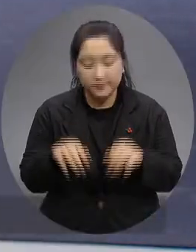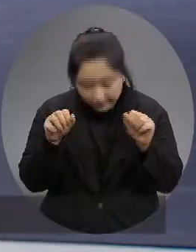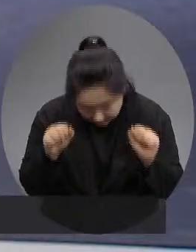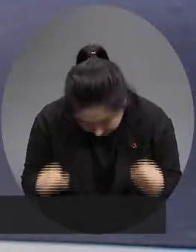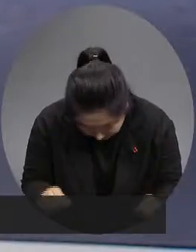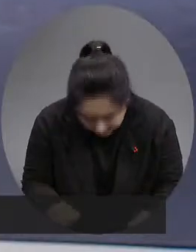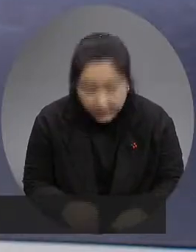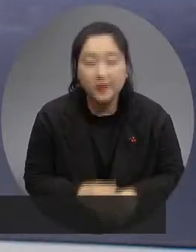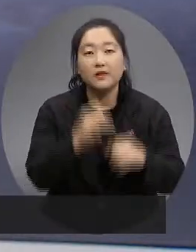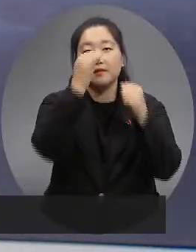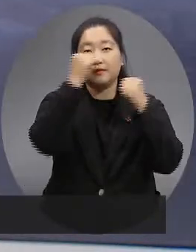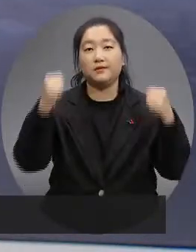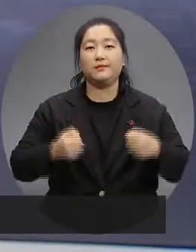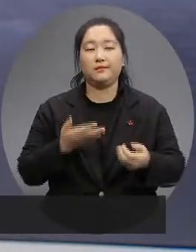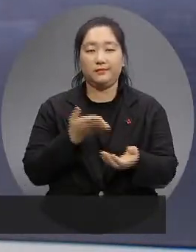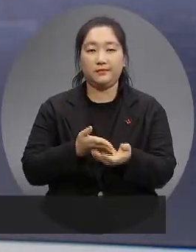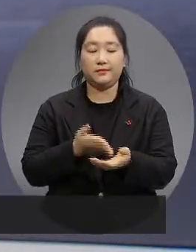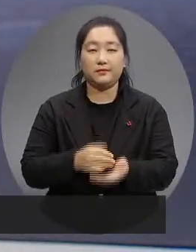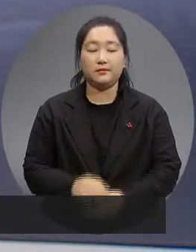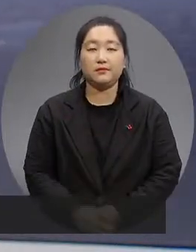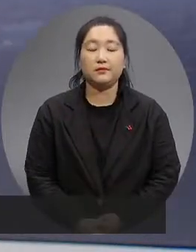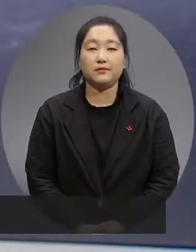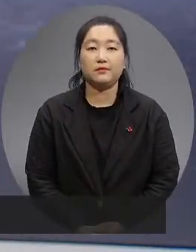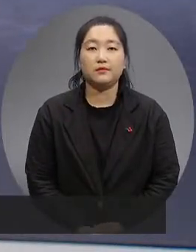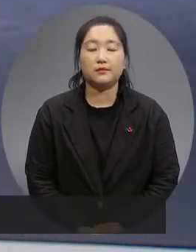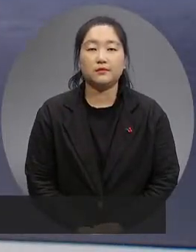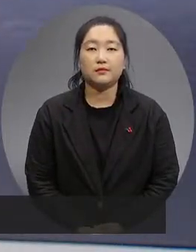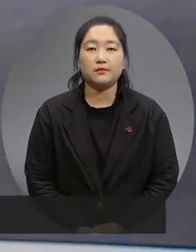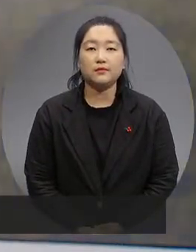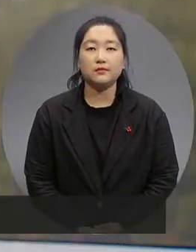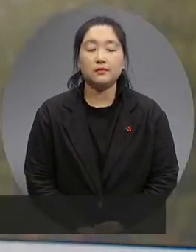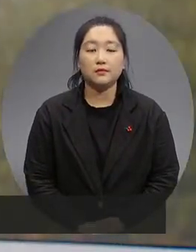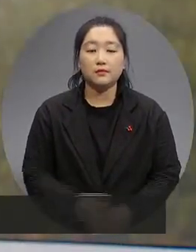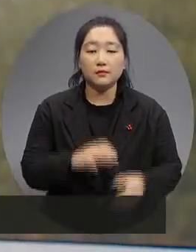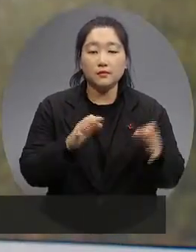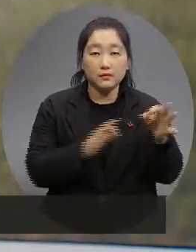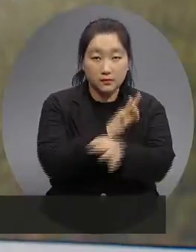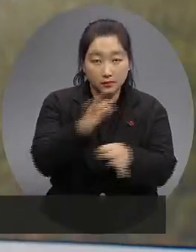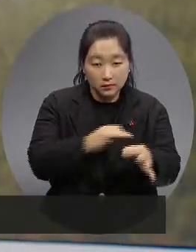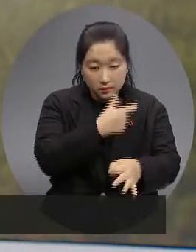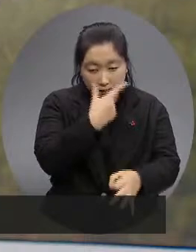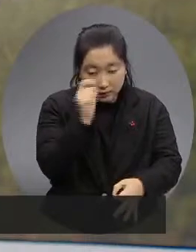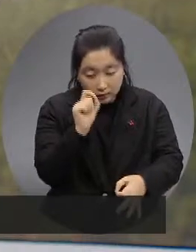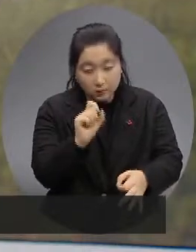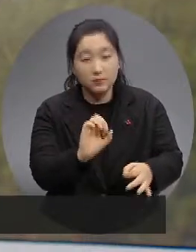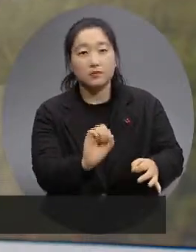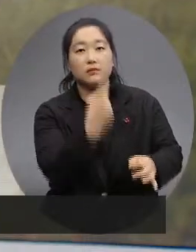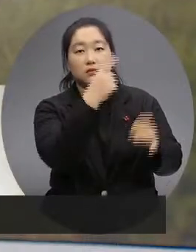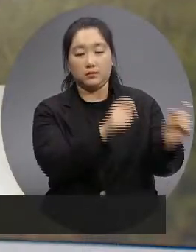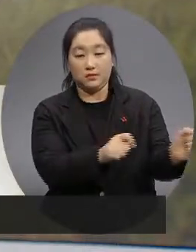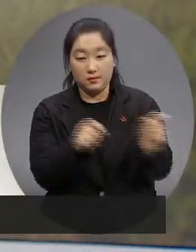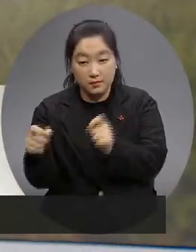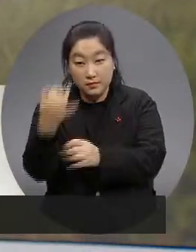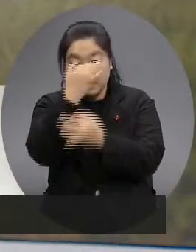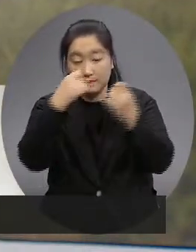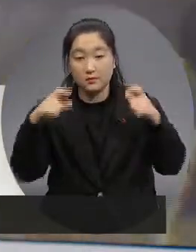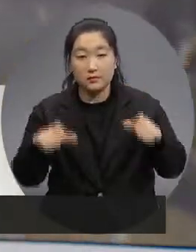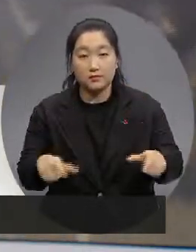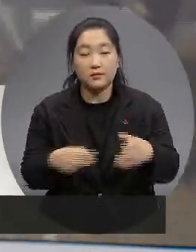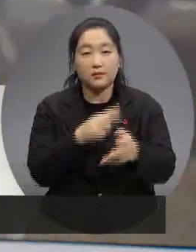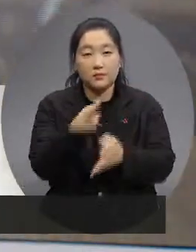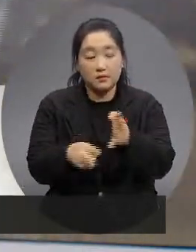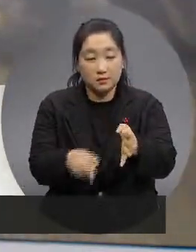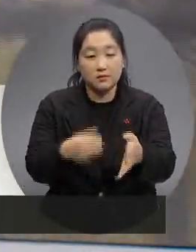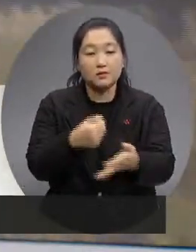시청자 여러분 안녕하십니까? 계속해서 충북 소식입니다. 경제성 부족으로 연기된 충청권 광역철도 노선